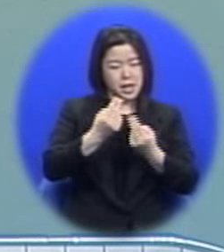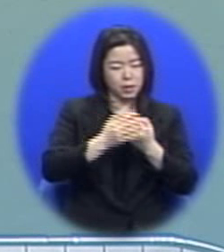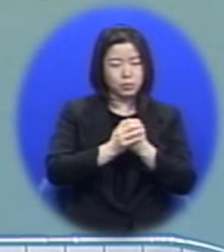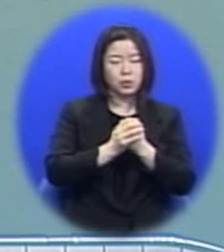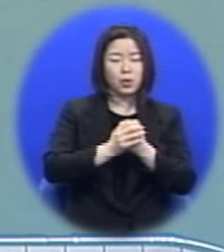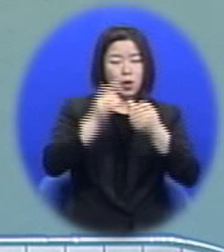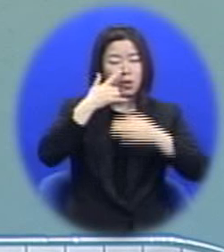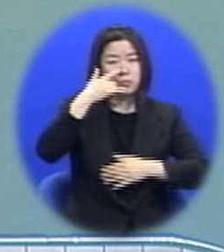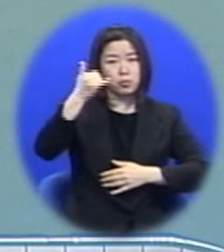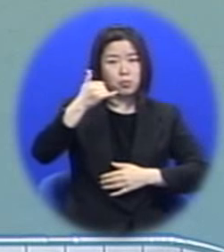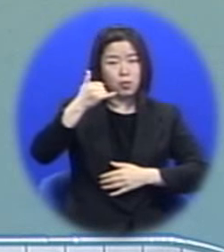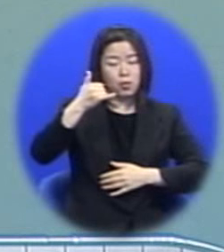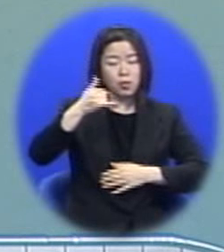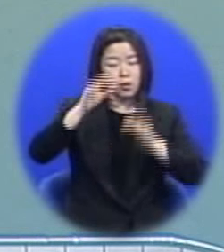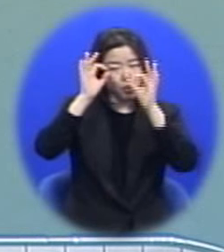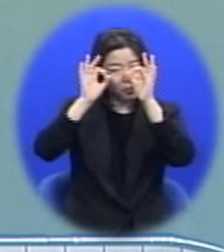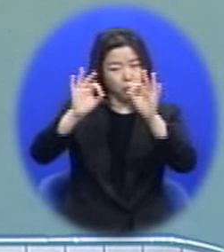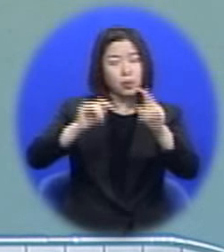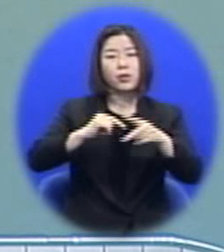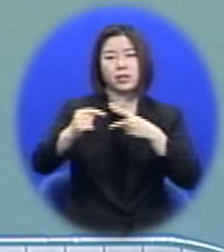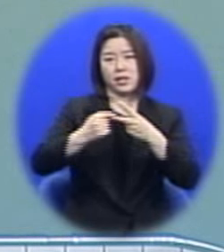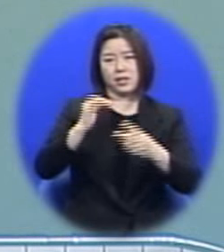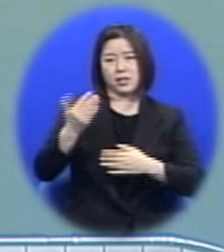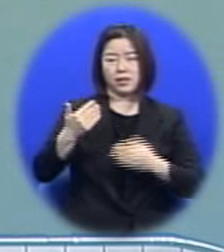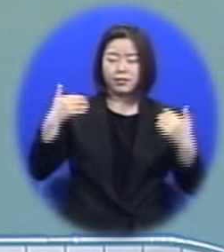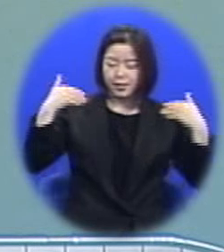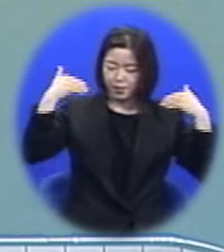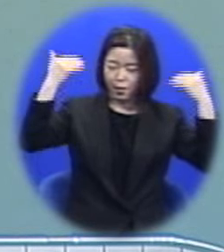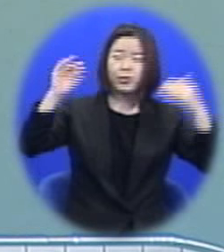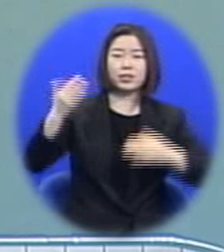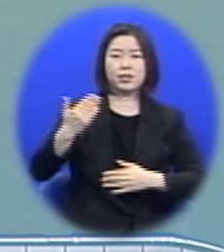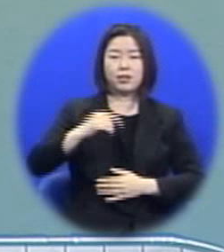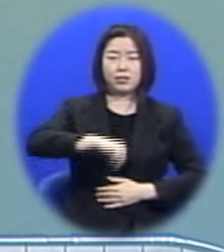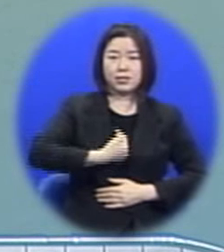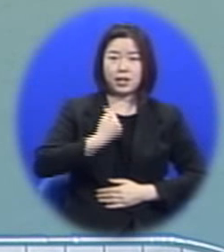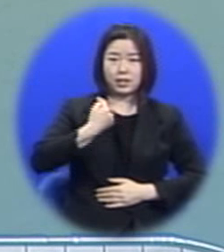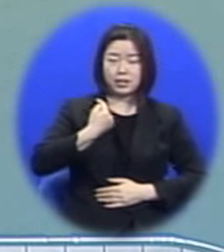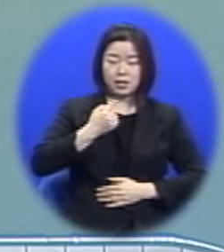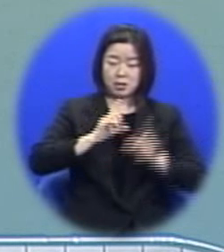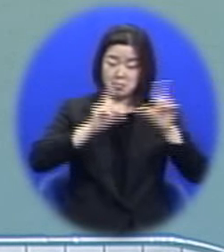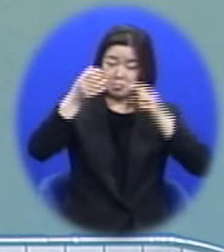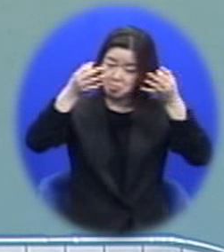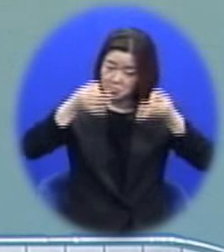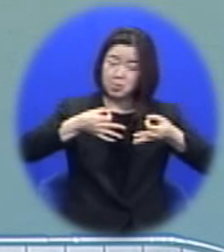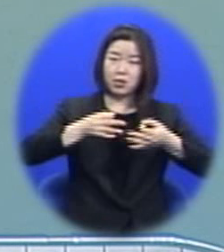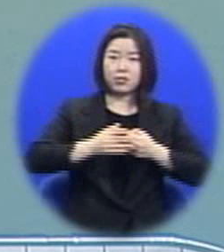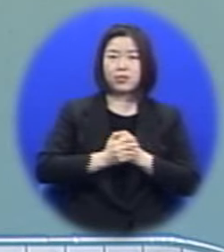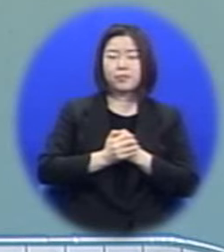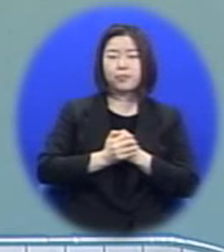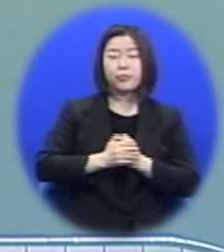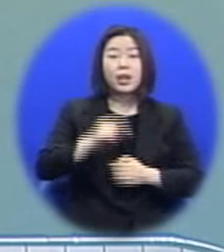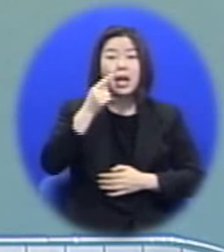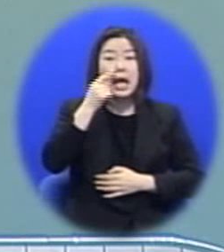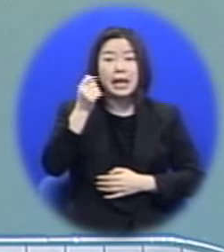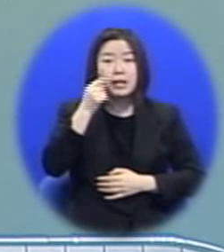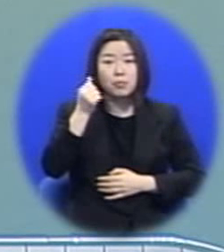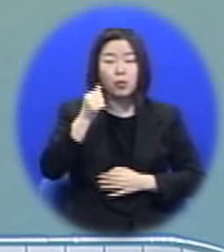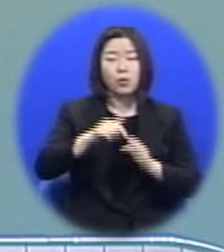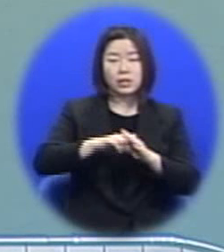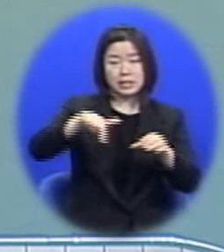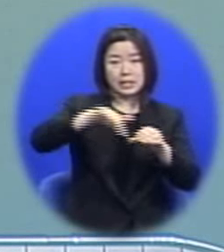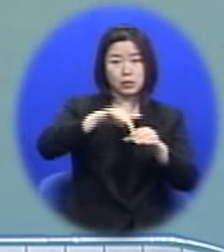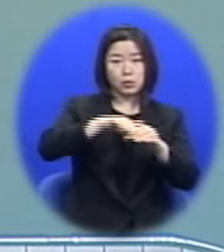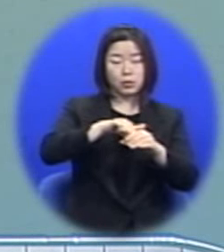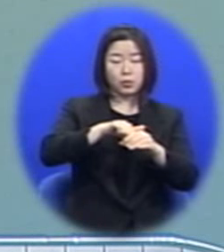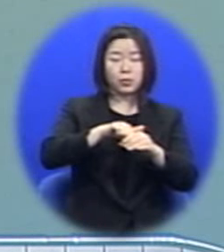됩니다. 그때 철이 드는 거죠. 자기 자신을 보게 되면서. 일본의 기독교 여류